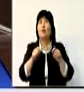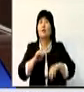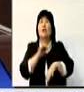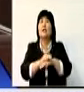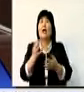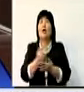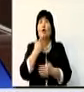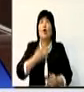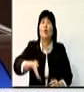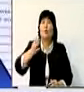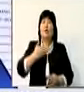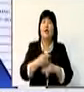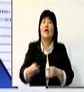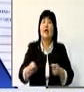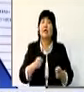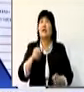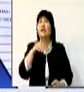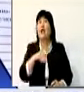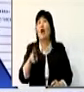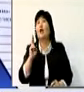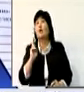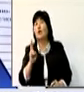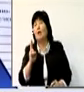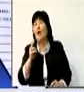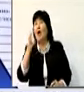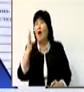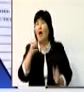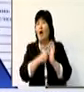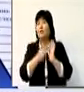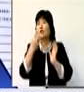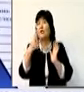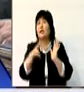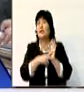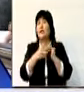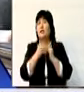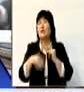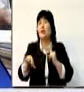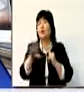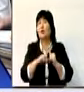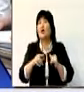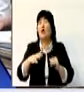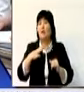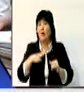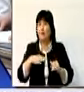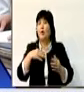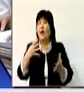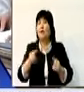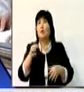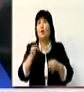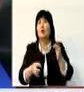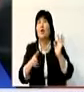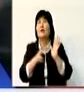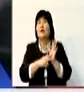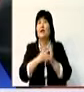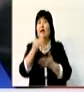өз хабарламасында сала жетекшісі Қайрат Тоғызбаев. 648 гектардың үстіндегі жер учаскесі мәжбүрлеп алынған. Сотқа 8